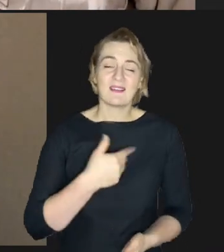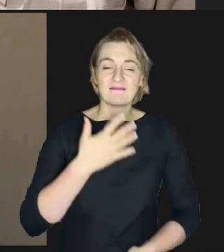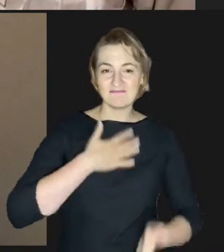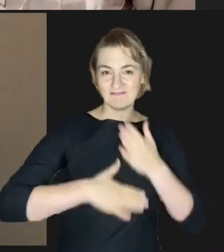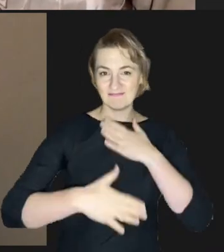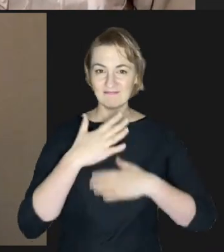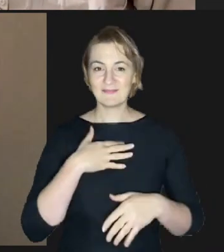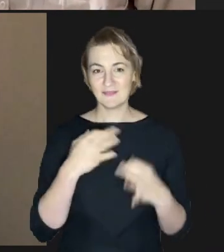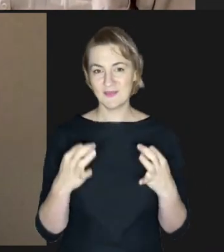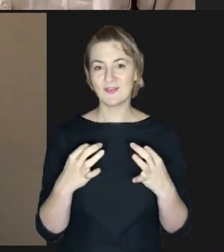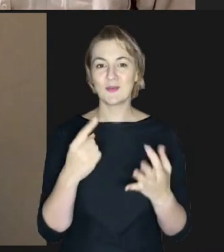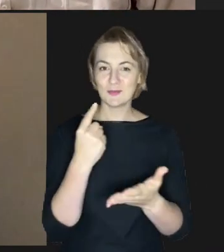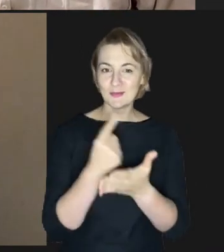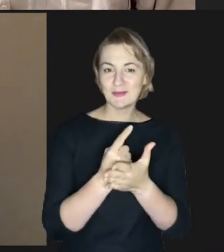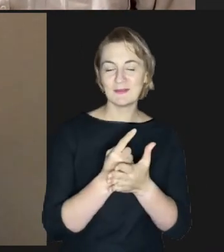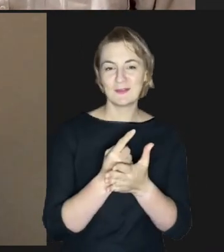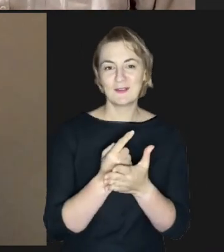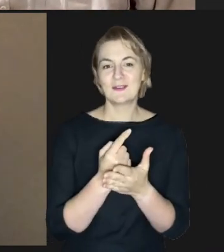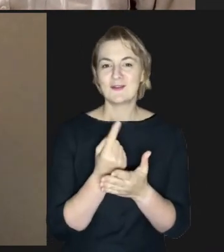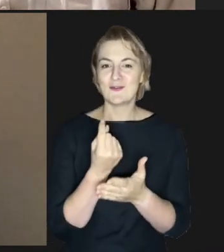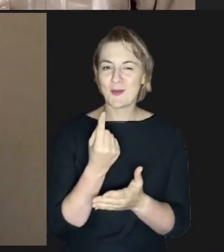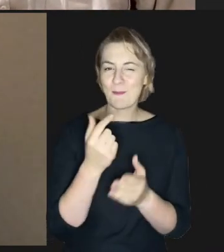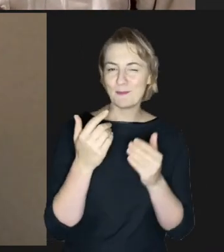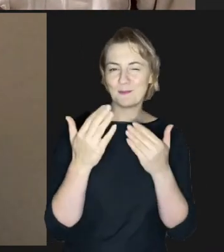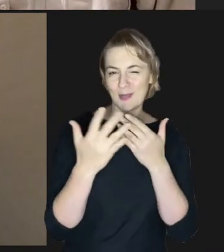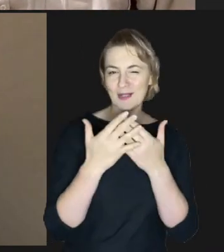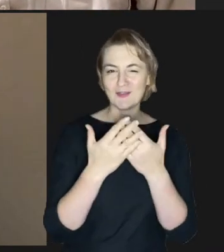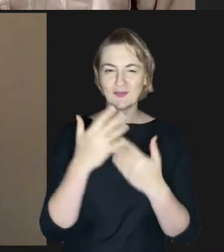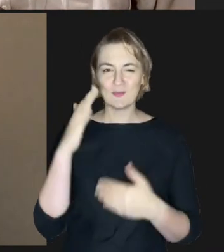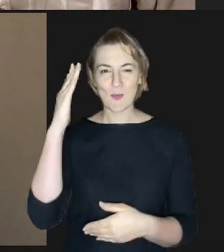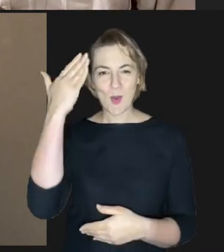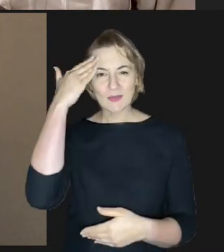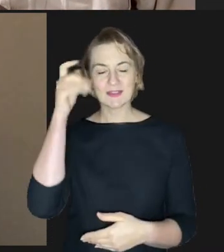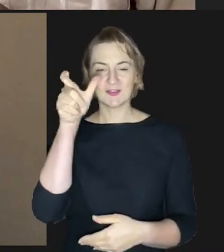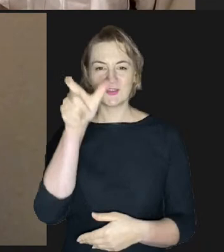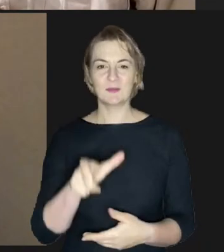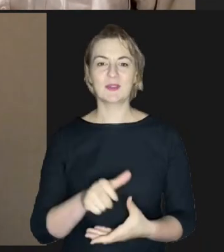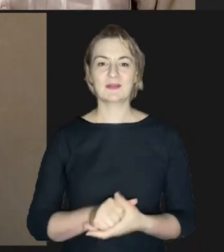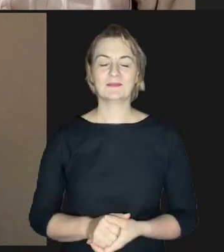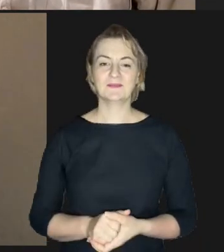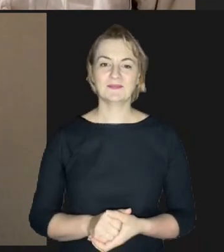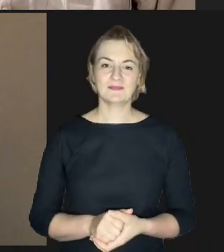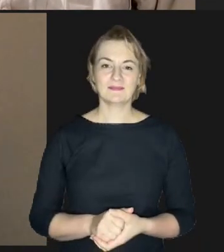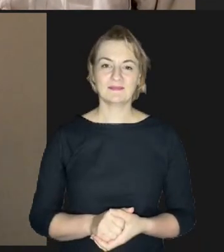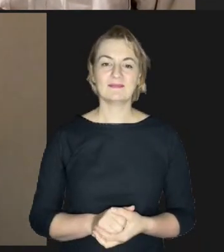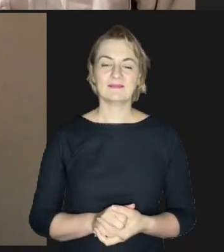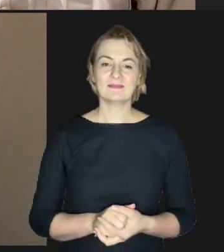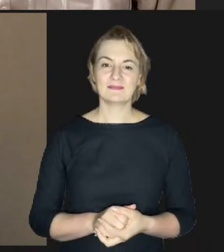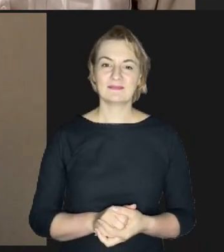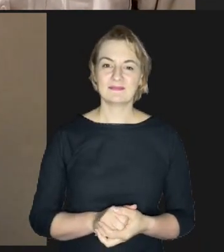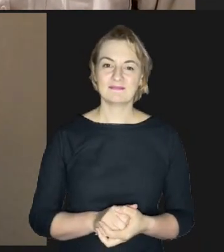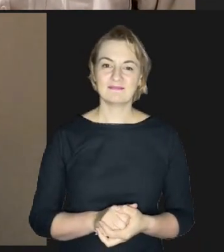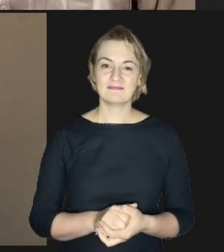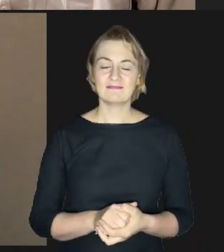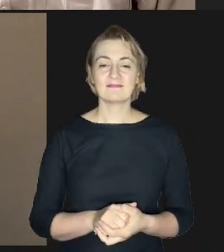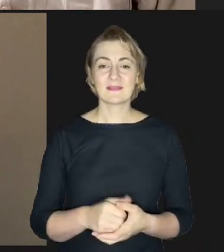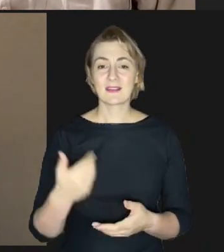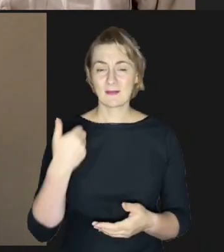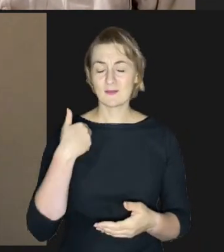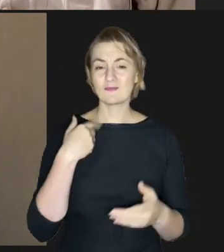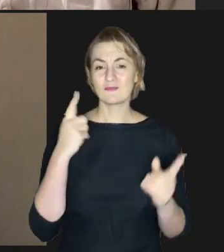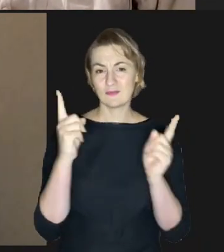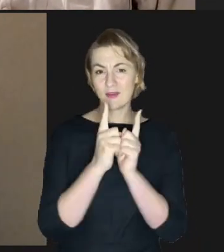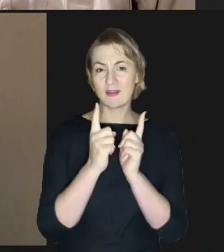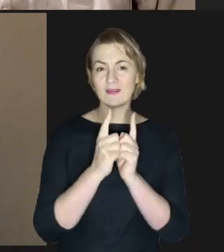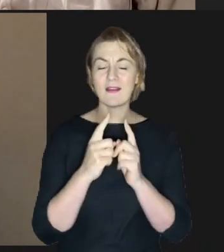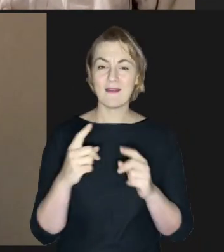mam teraz możliwość troszeczkę bliżej pana poznać, bo się widzieliśmy gdzieś w Katowicach na Festiwalu Kultury Ekologicznej